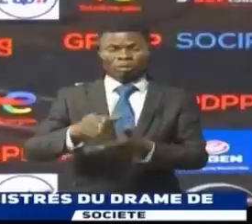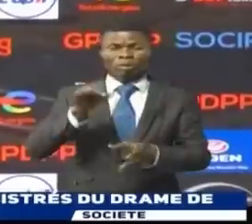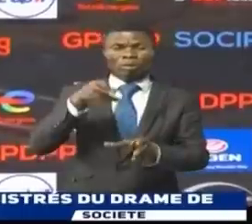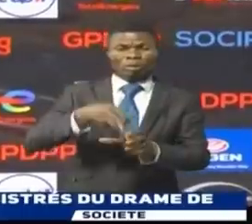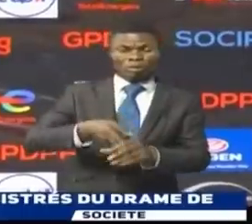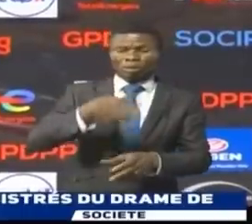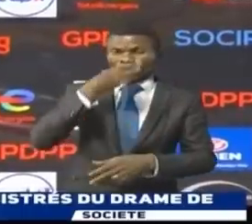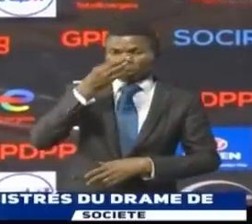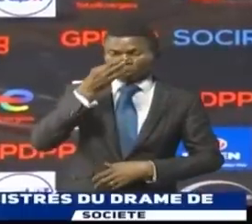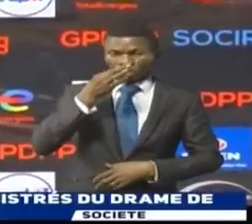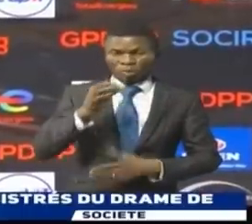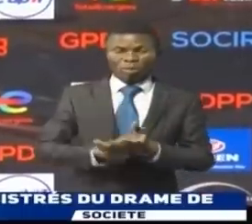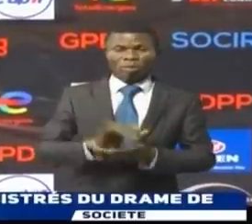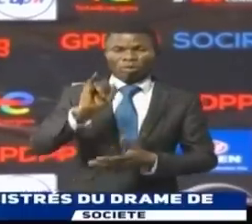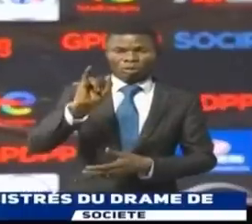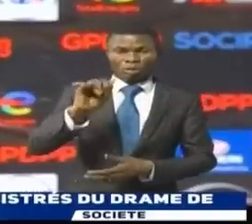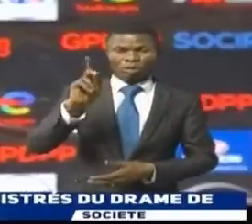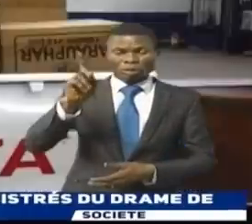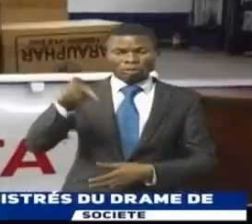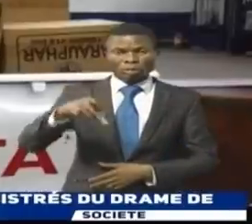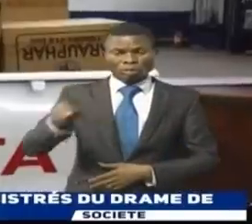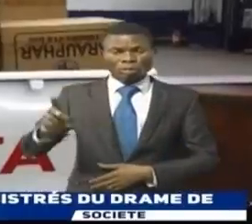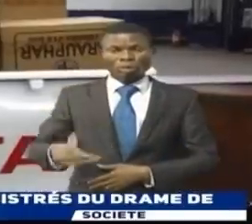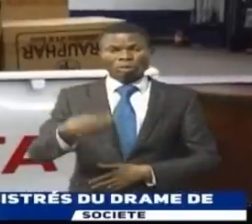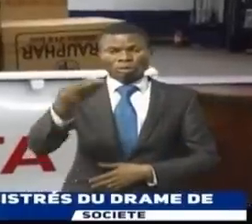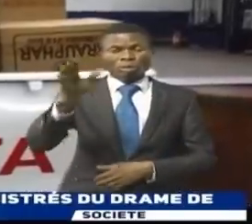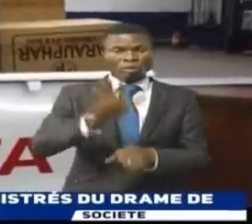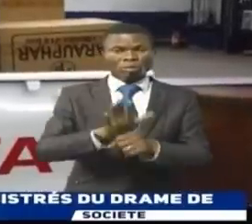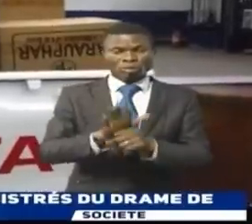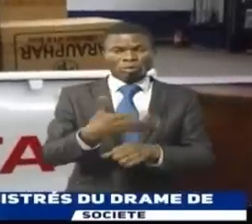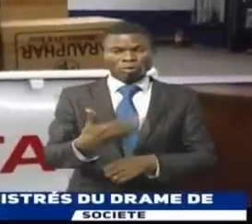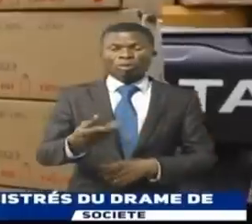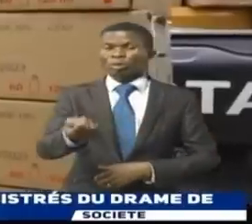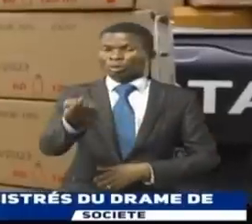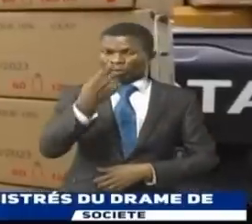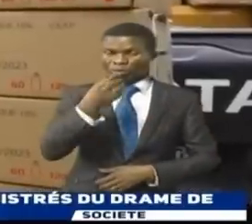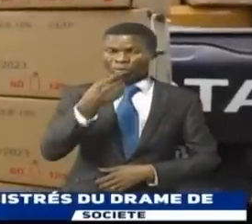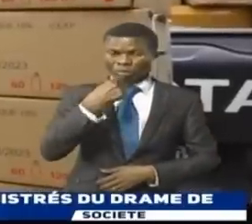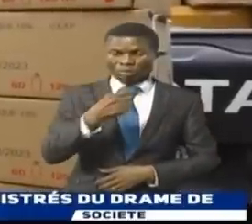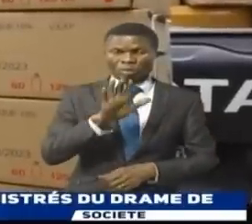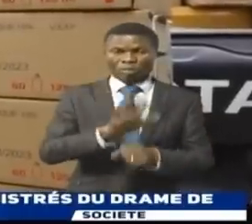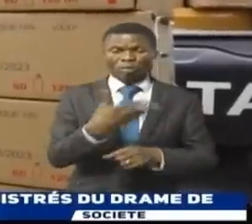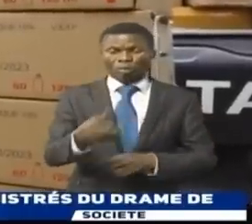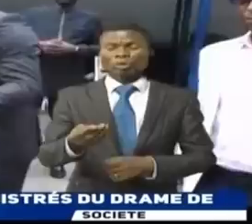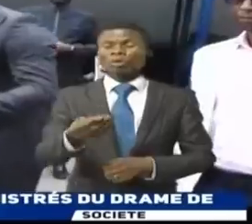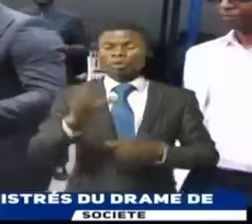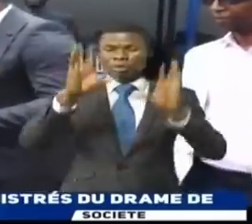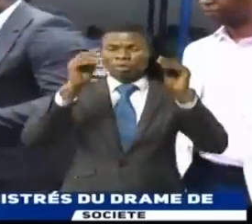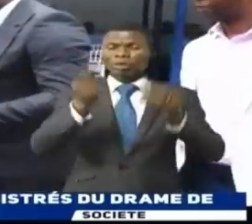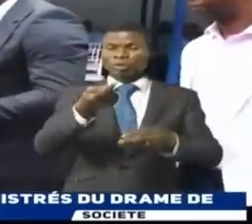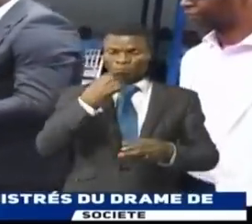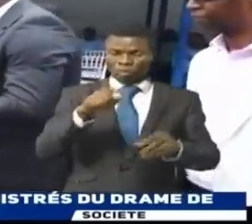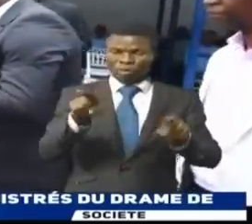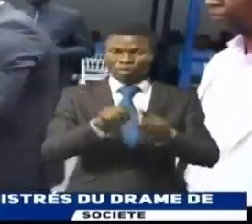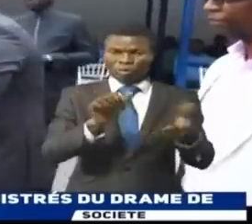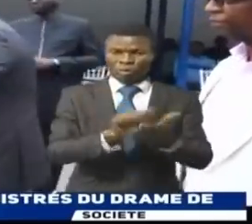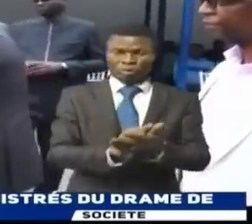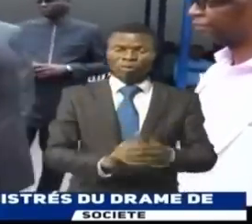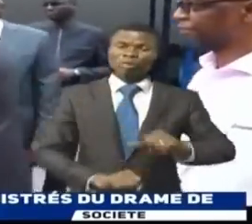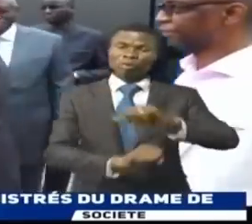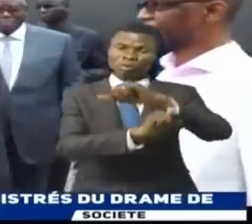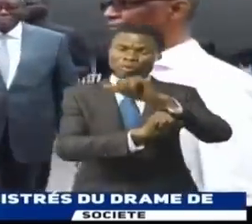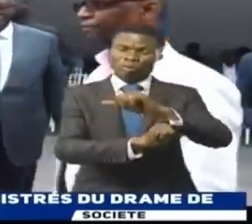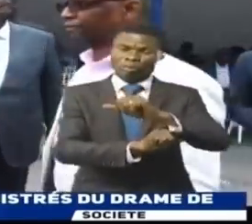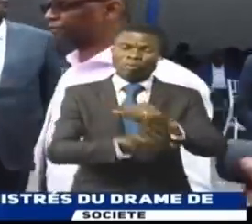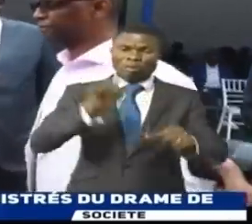pétroliers GPDPP qui ont remis un lot important de médicaments et autres produits pharmaceutiques similaires pour subvenir